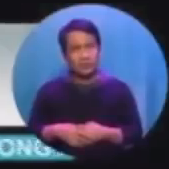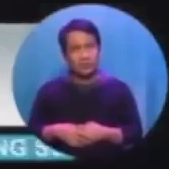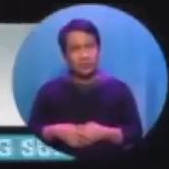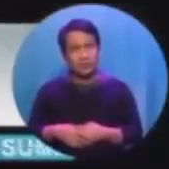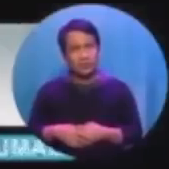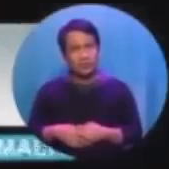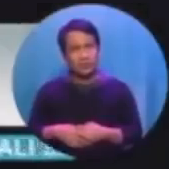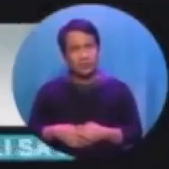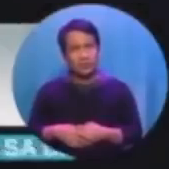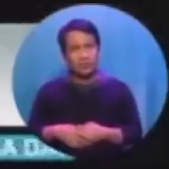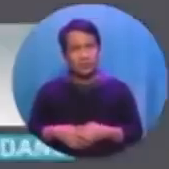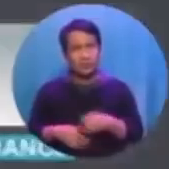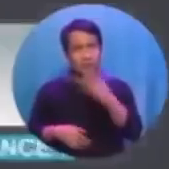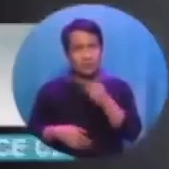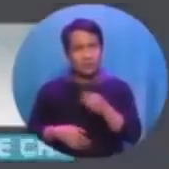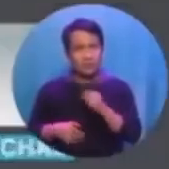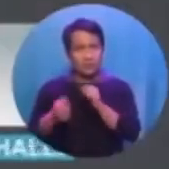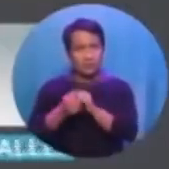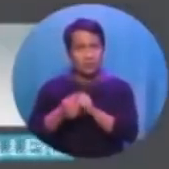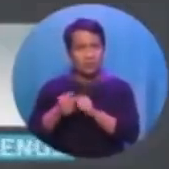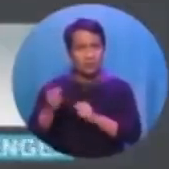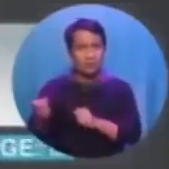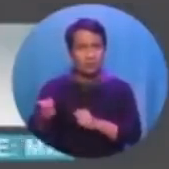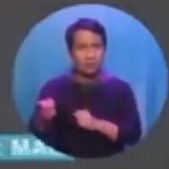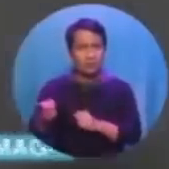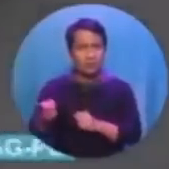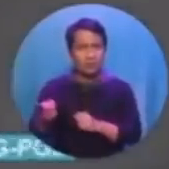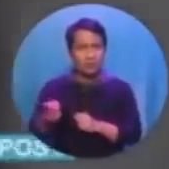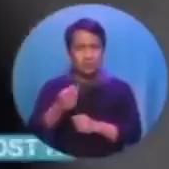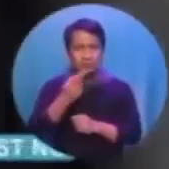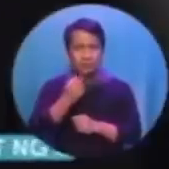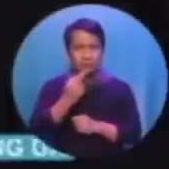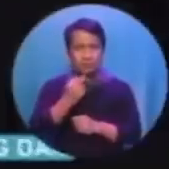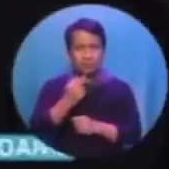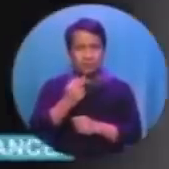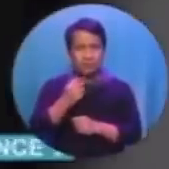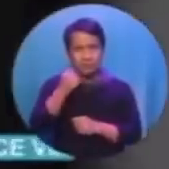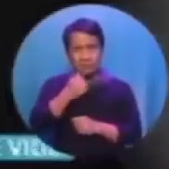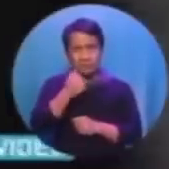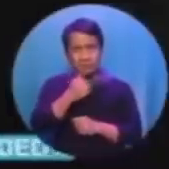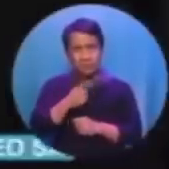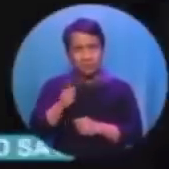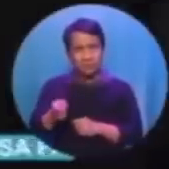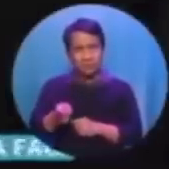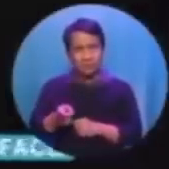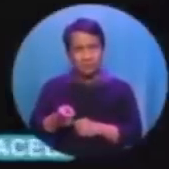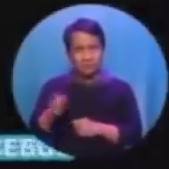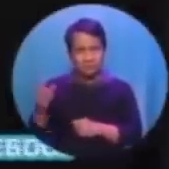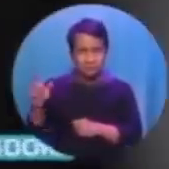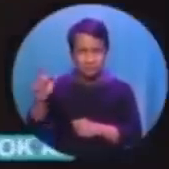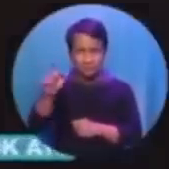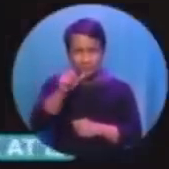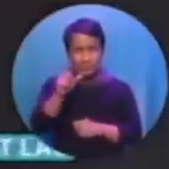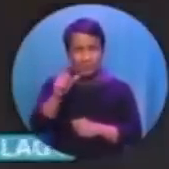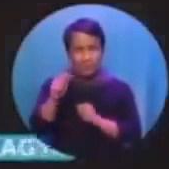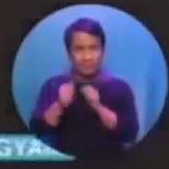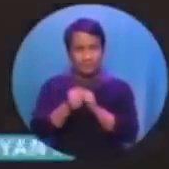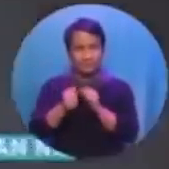po yan? Yung katabi nyo. Yung cute na girl katabi nyo. Oh. Nagsiselfie pa, kasama